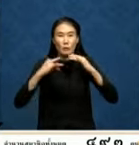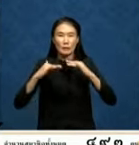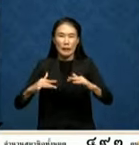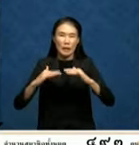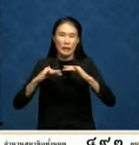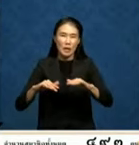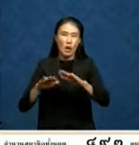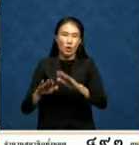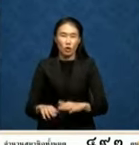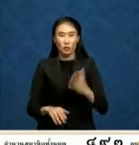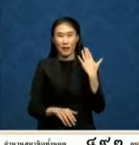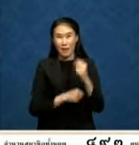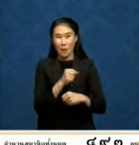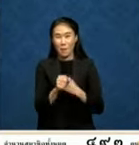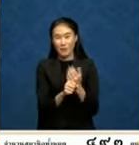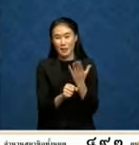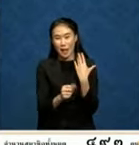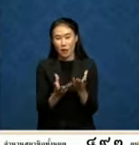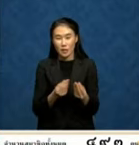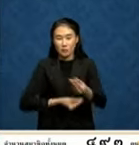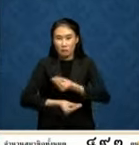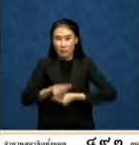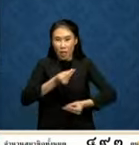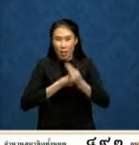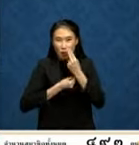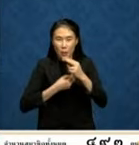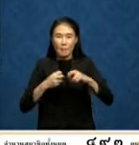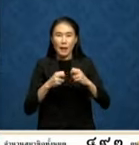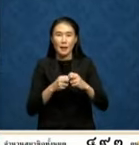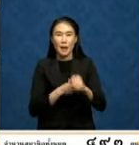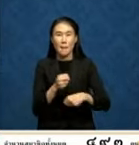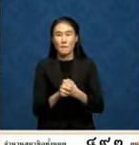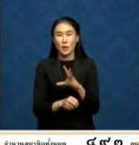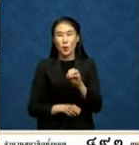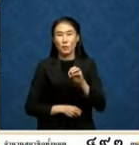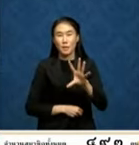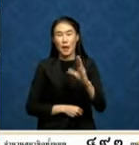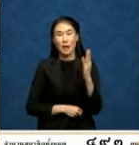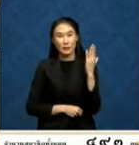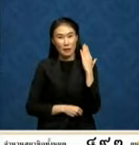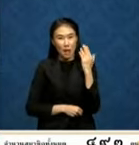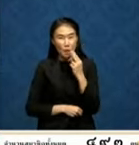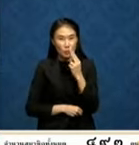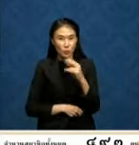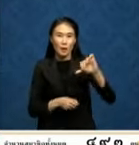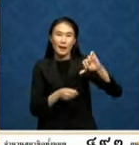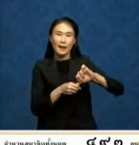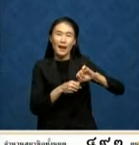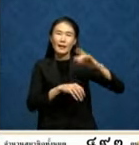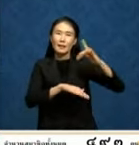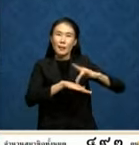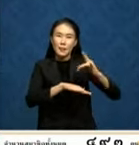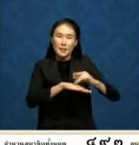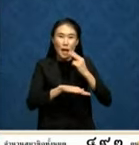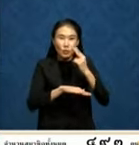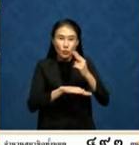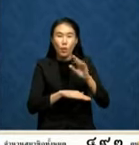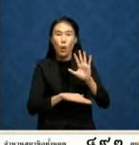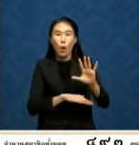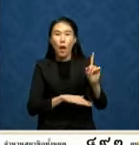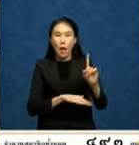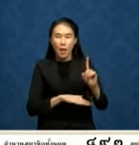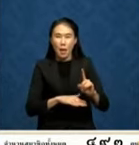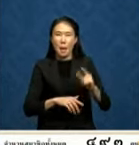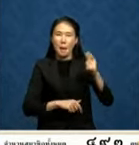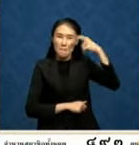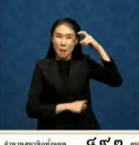งในช่วงปลายสัมปทานปี2565ที่ผ่านมาและการผลิตก๊าซธรรมชาติจากเมียนมาไม่ส